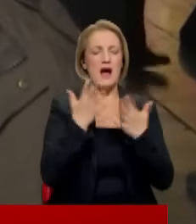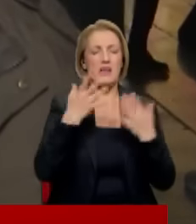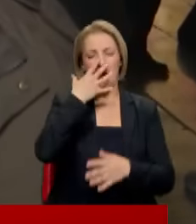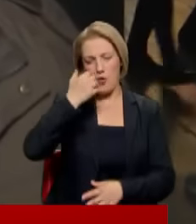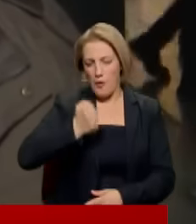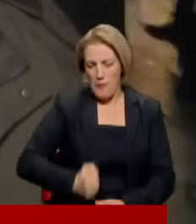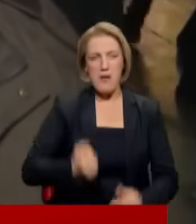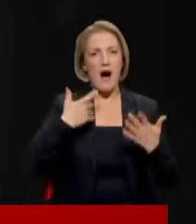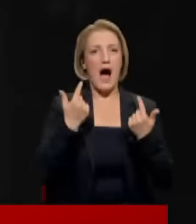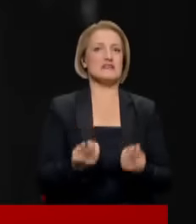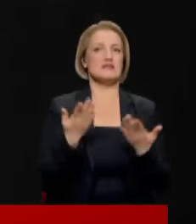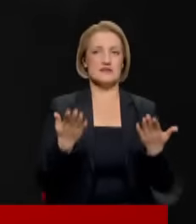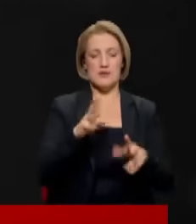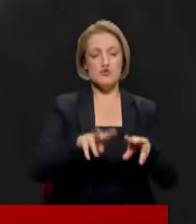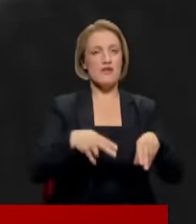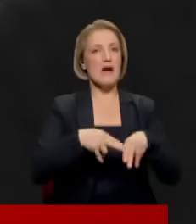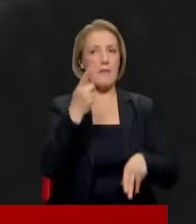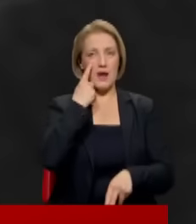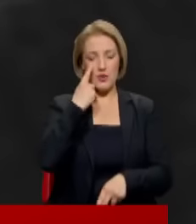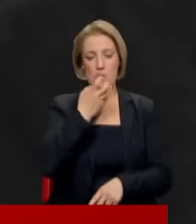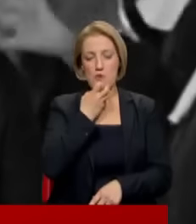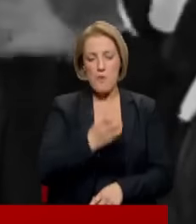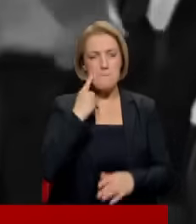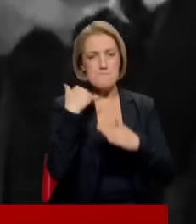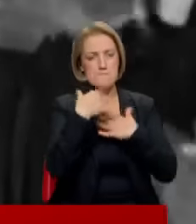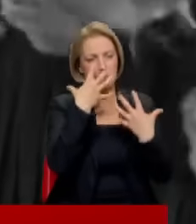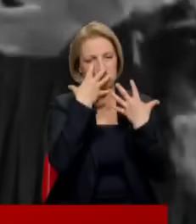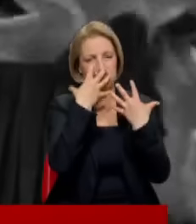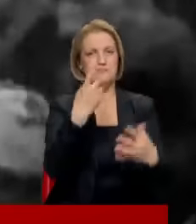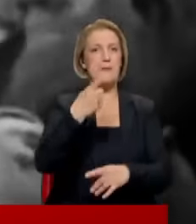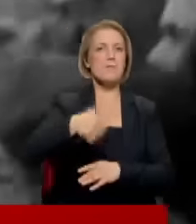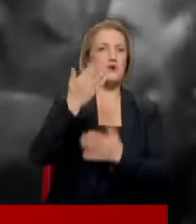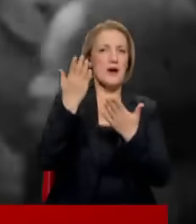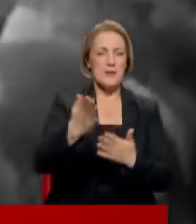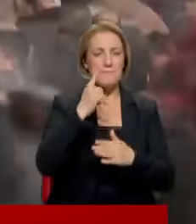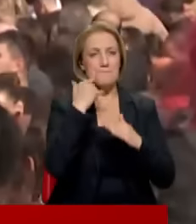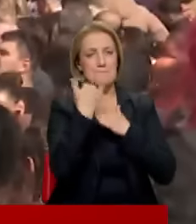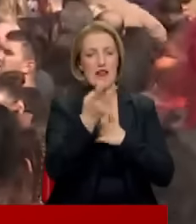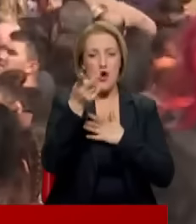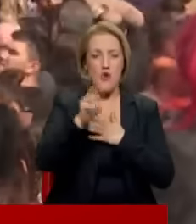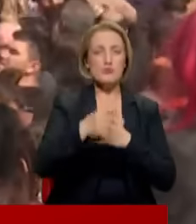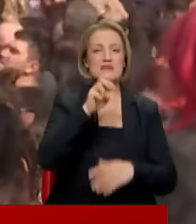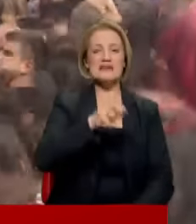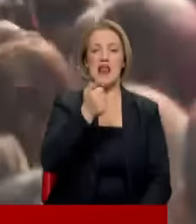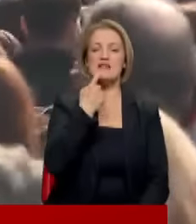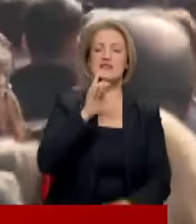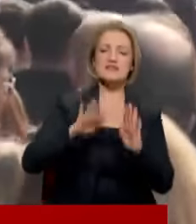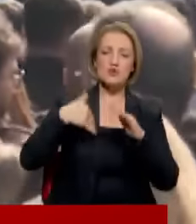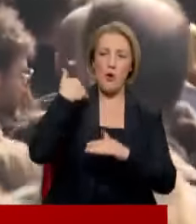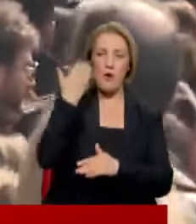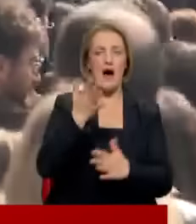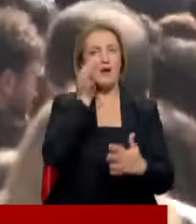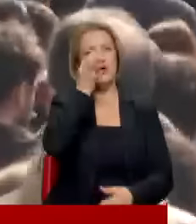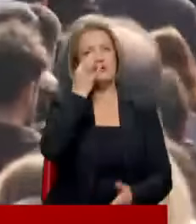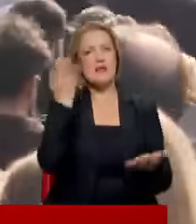nöbet azdır Mustafa Kemal Atatürk ömrünü milletine adamış bir liderdi milleti de ölümünden 86 yıl sonra bile